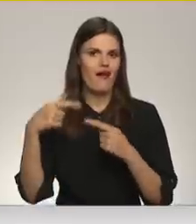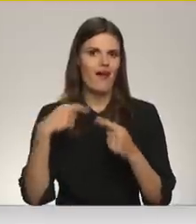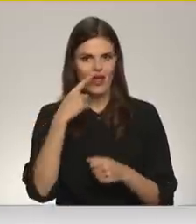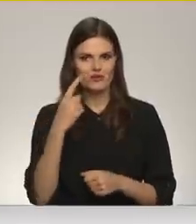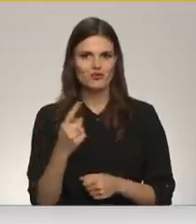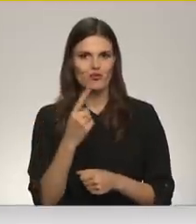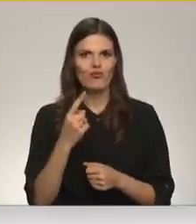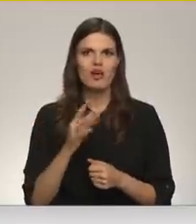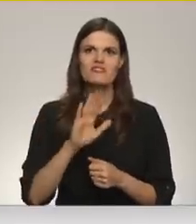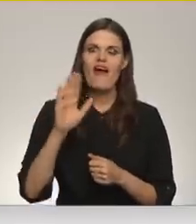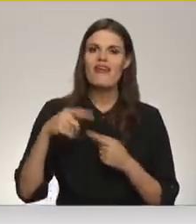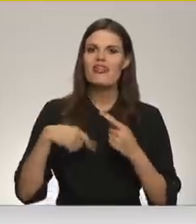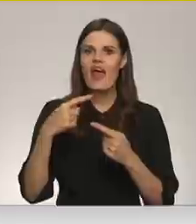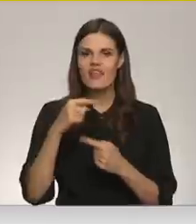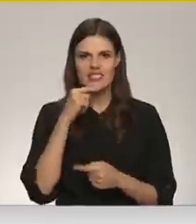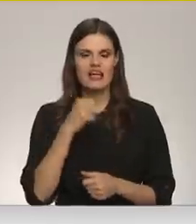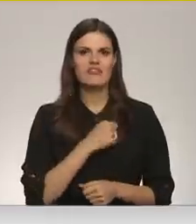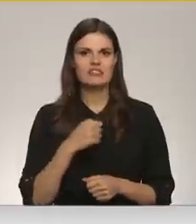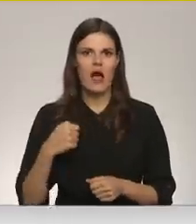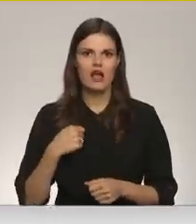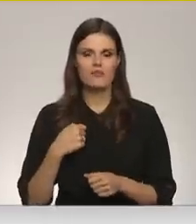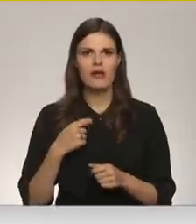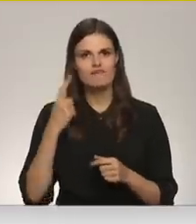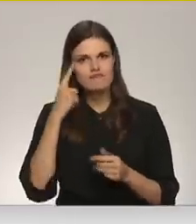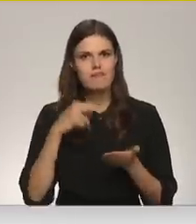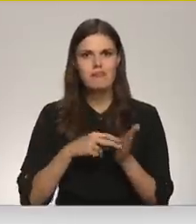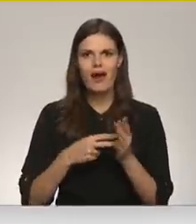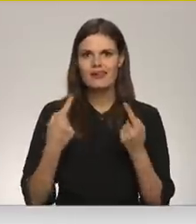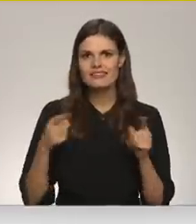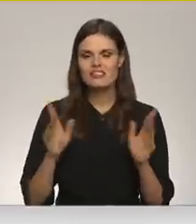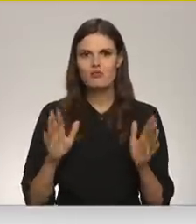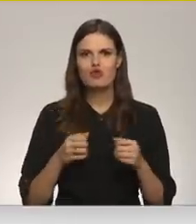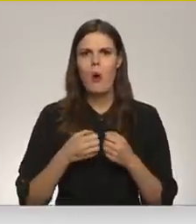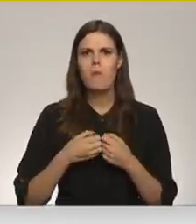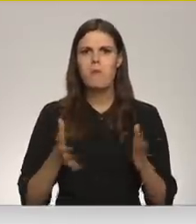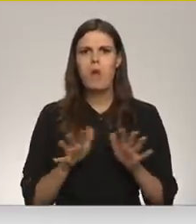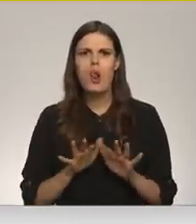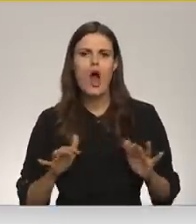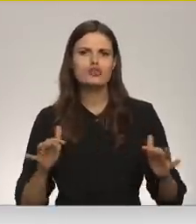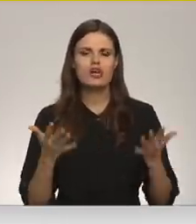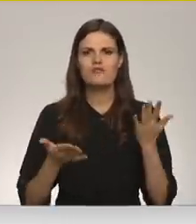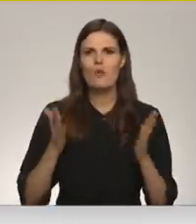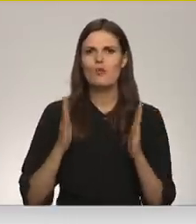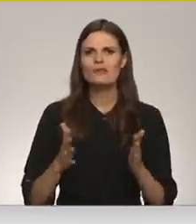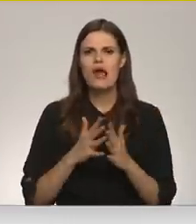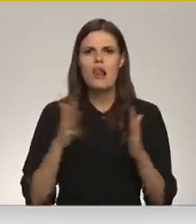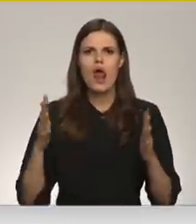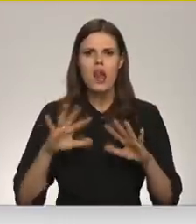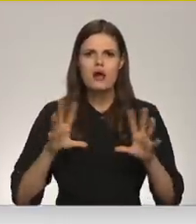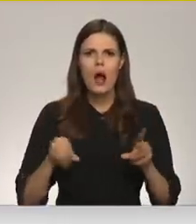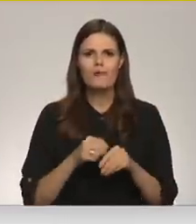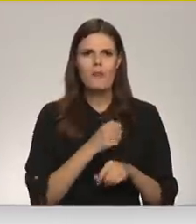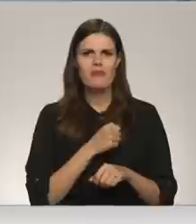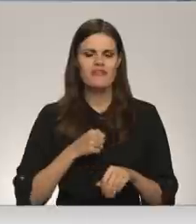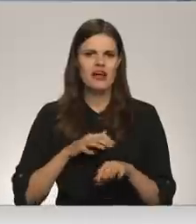stundās, dienās Krievijas bruņotie spēki pārgrupēsies un sniegs jau plašāku, lielāku apjoma militāro